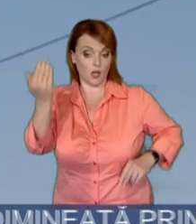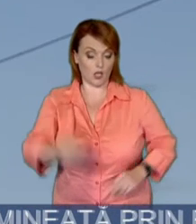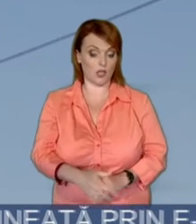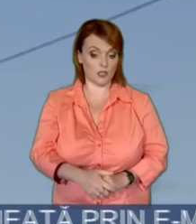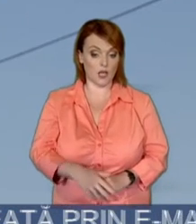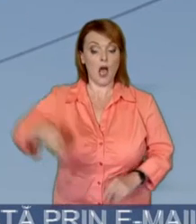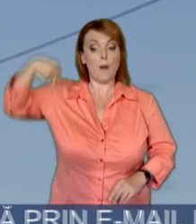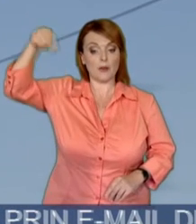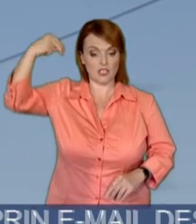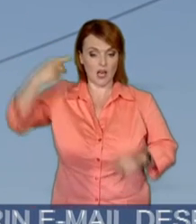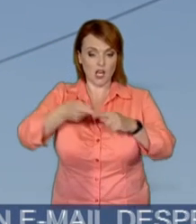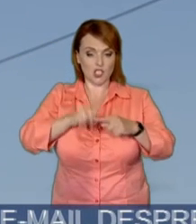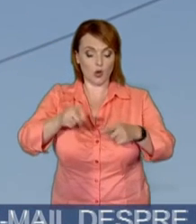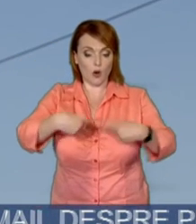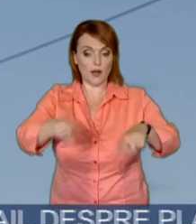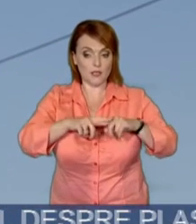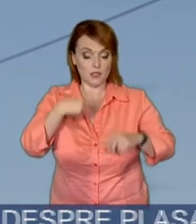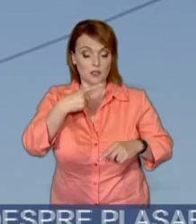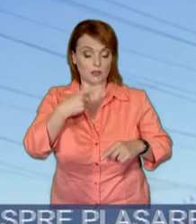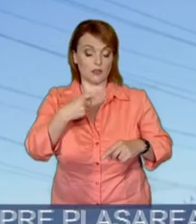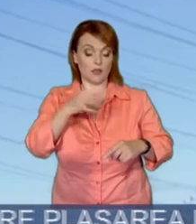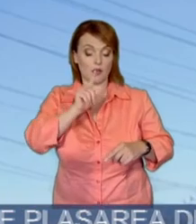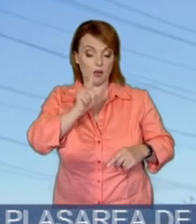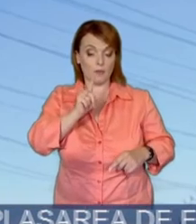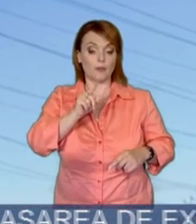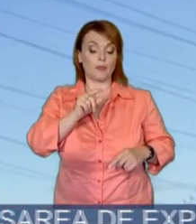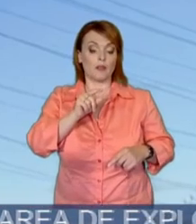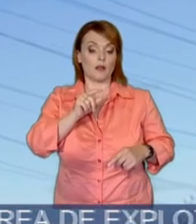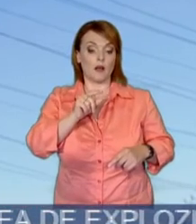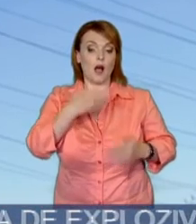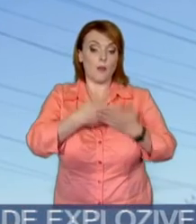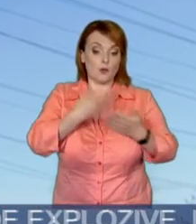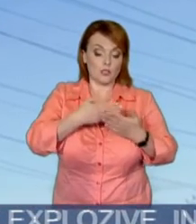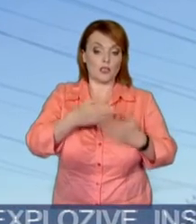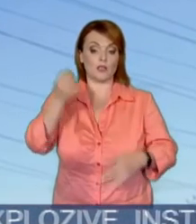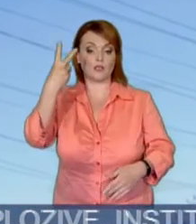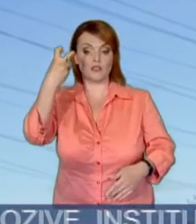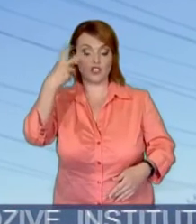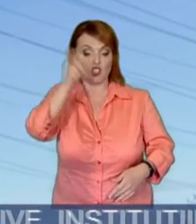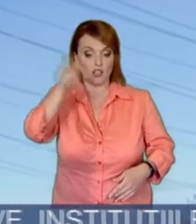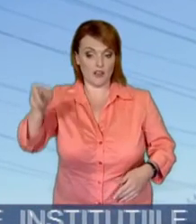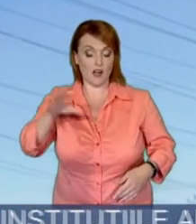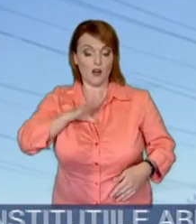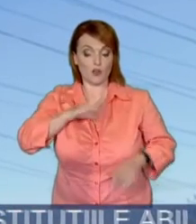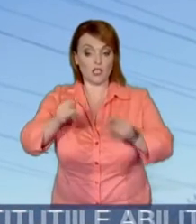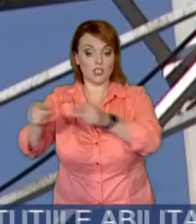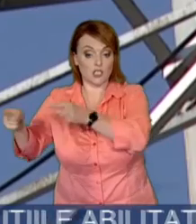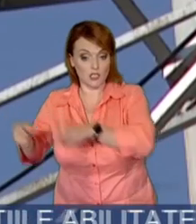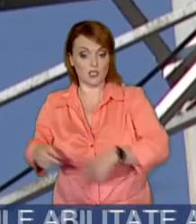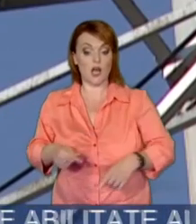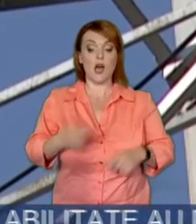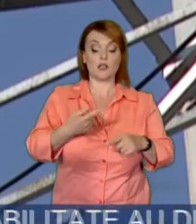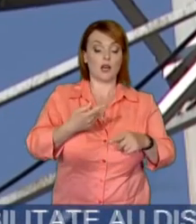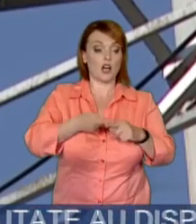Președintele Energoatom, Petro Cotin, a declarat pentru grupul media german Funke că aproximativ 200 de persoane au fost reținute, iar compania